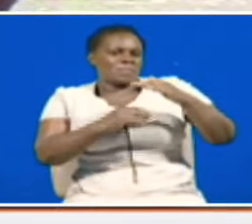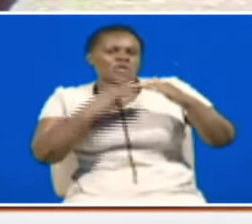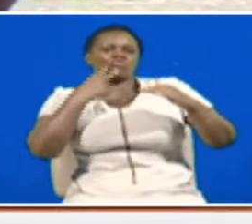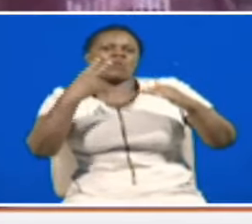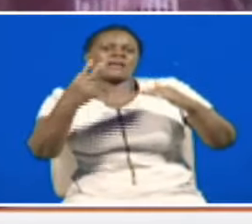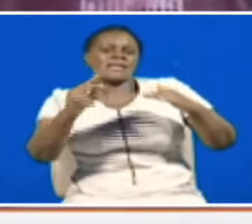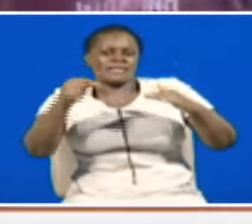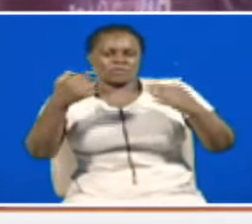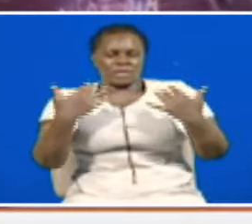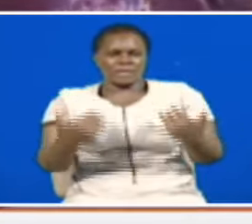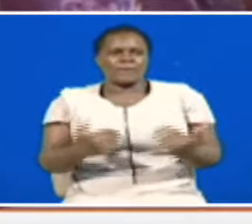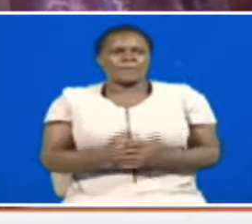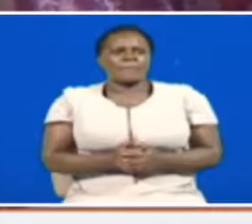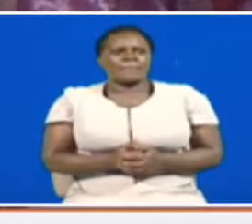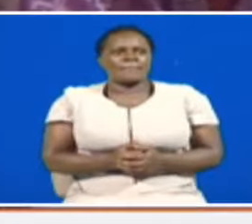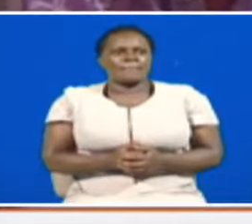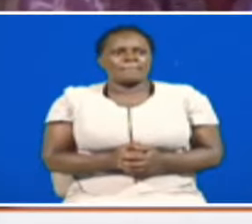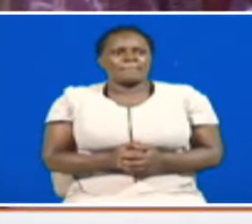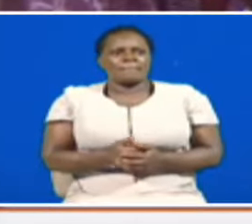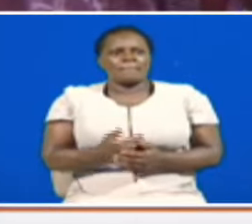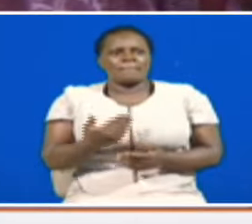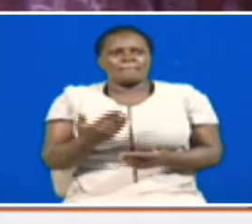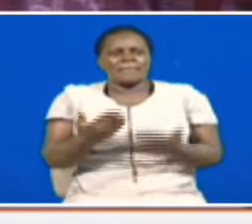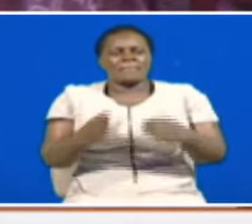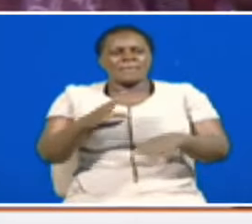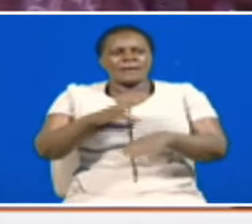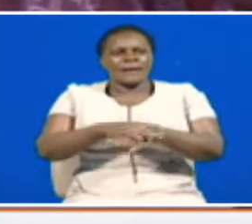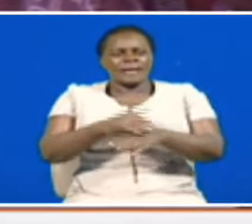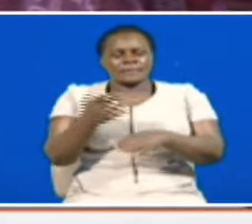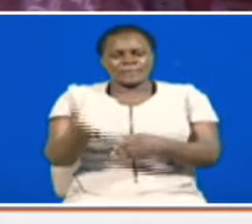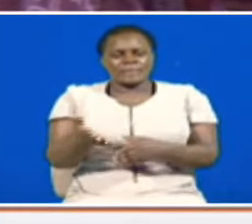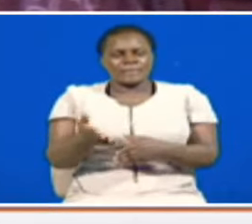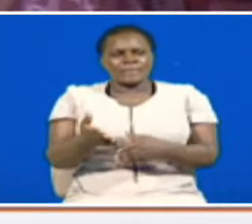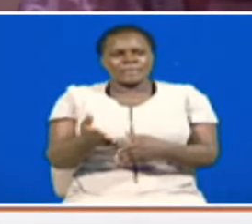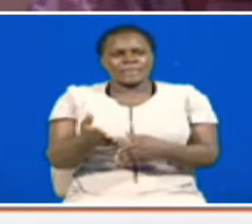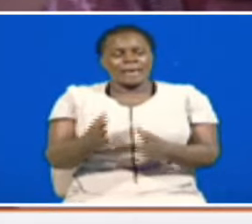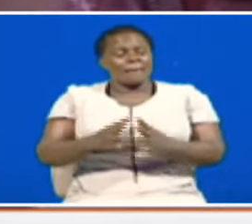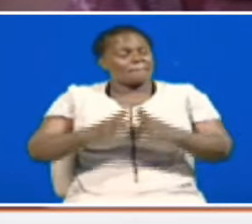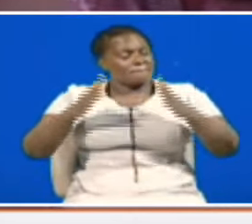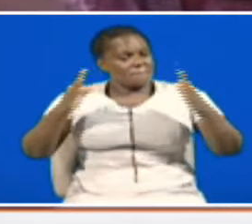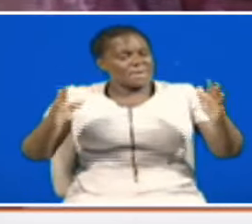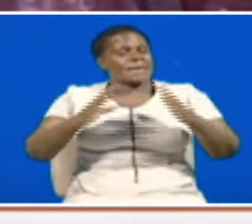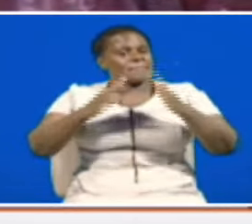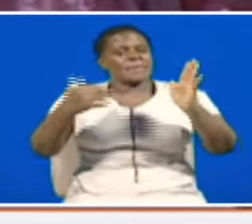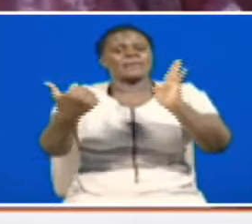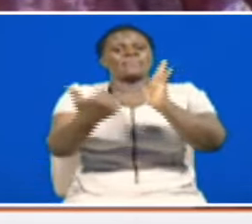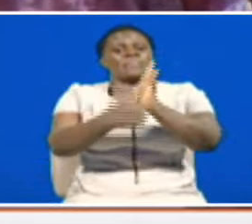200,000 sahi. Lile ambalo limetupata kama mtaa ni kubwa, tena kubwa zaidi.